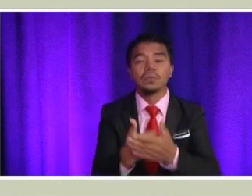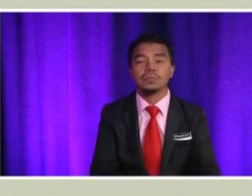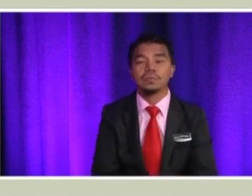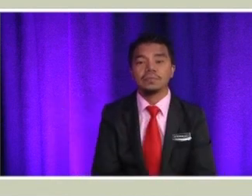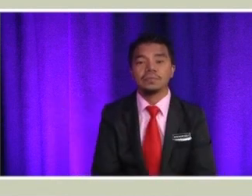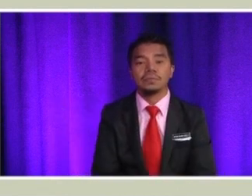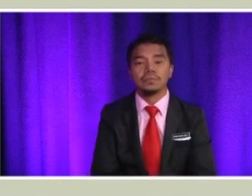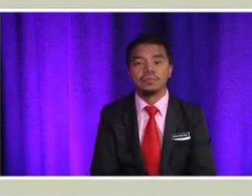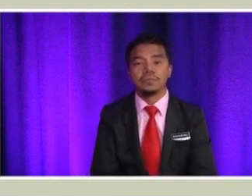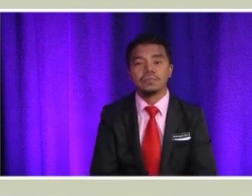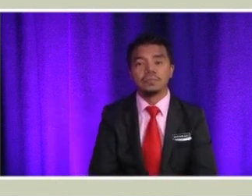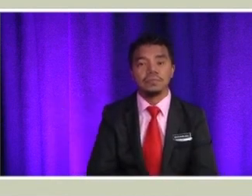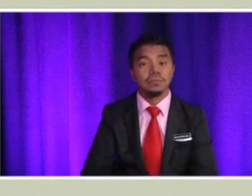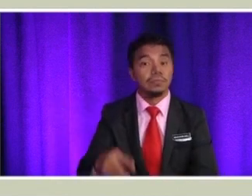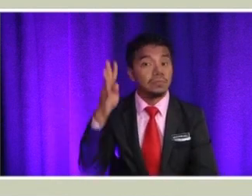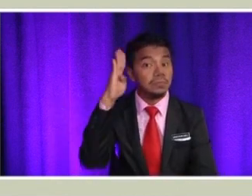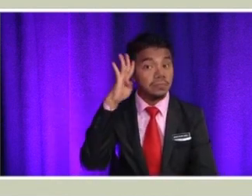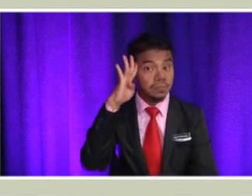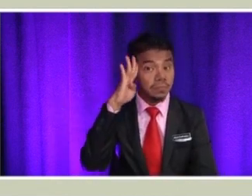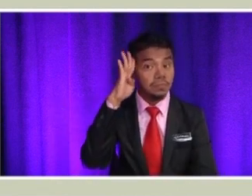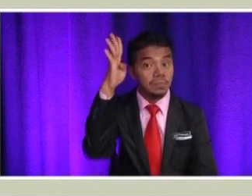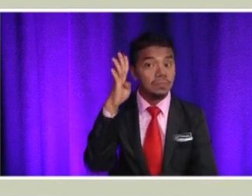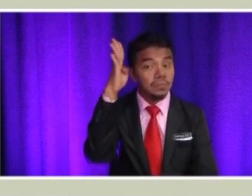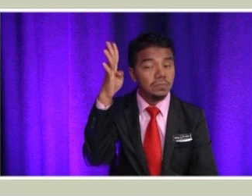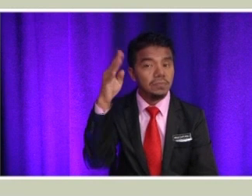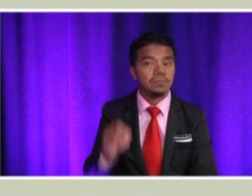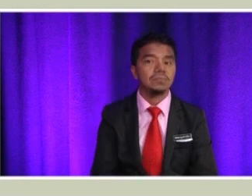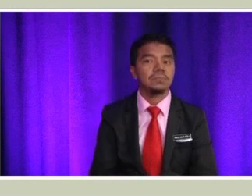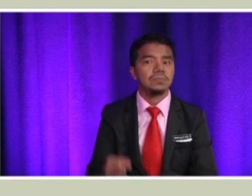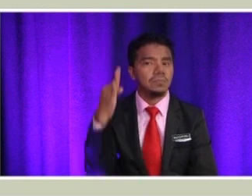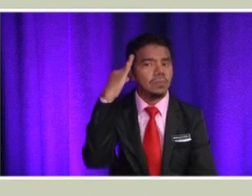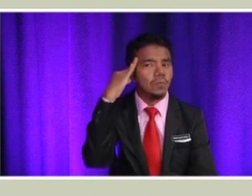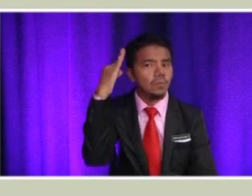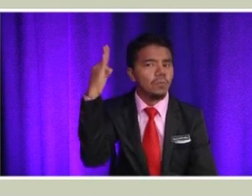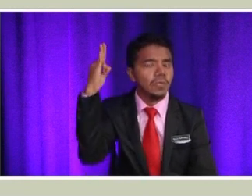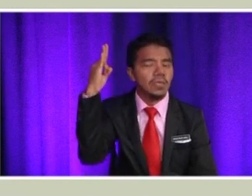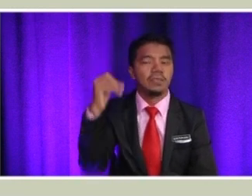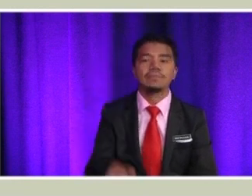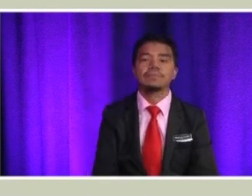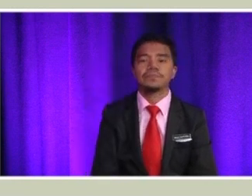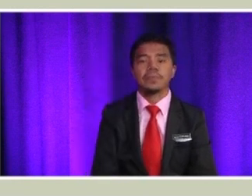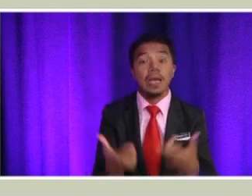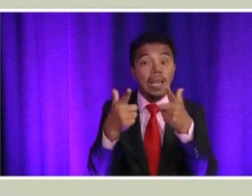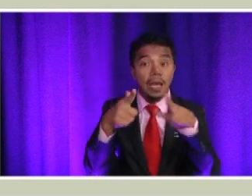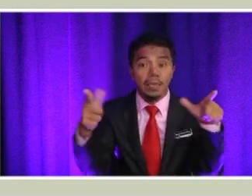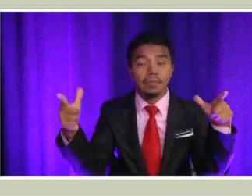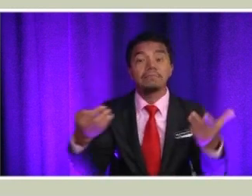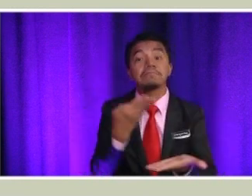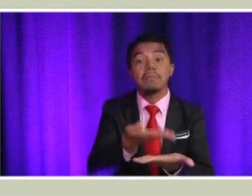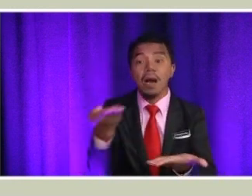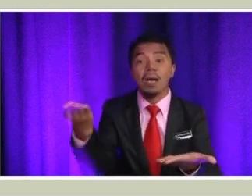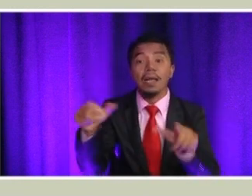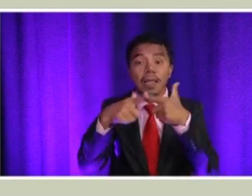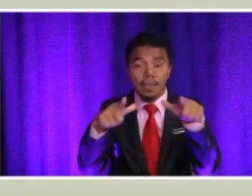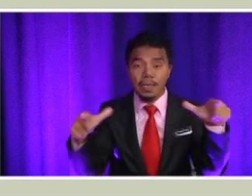dan inovatif. Barulah dia lain daripada produk yang ada di pasaran. Yang itu yang saya nampak,